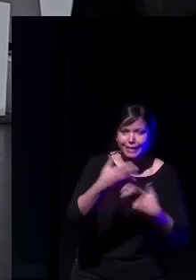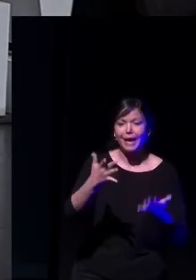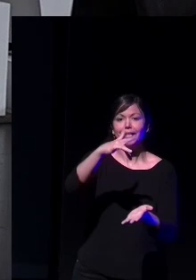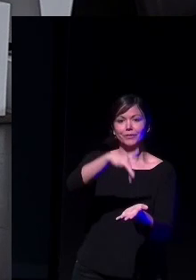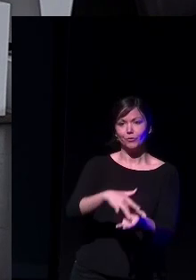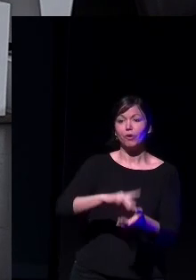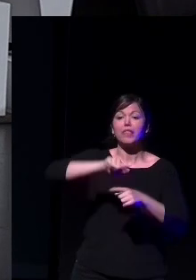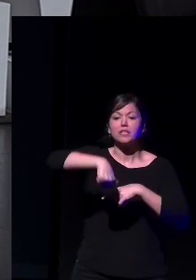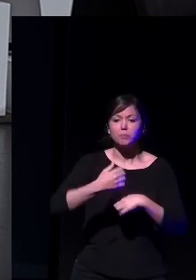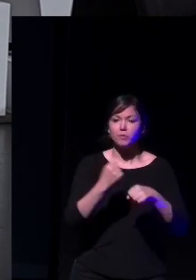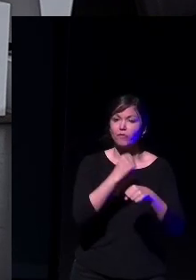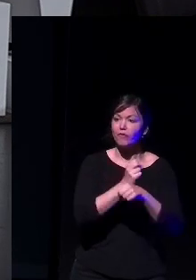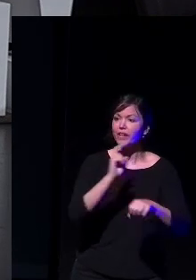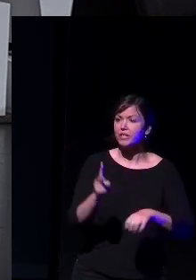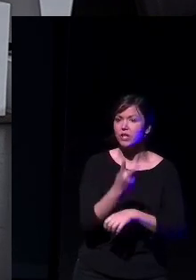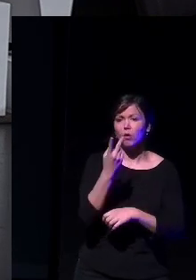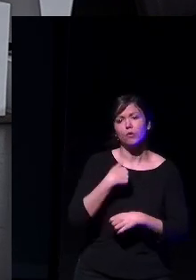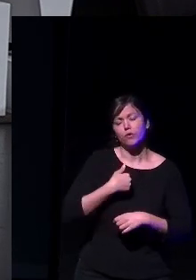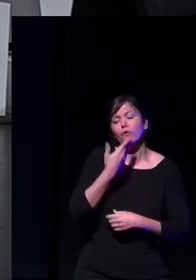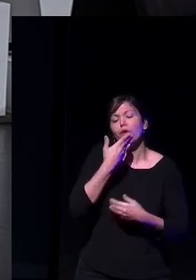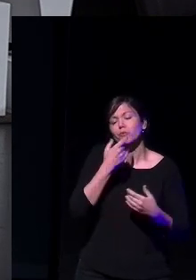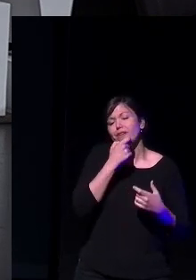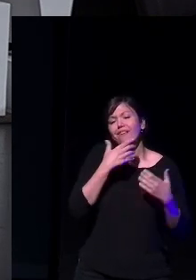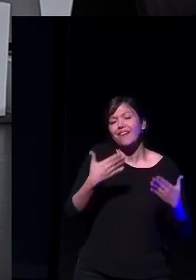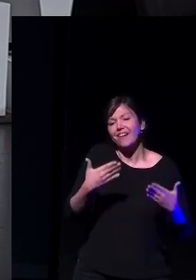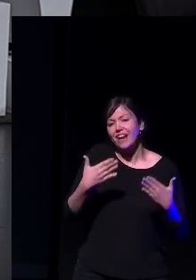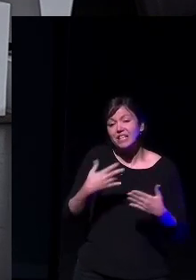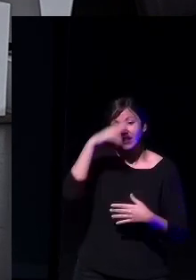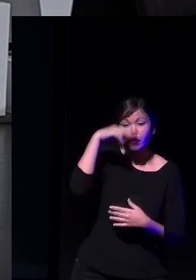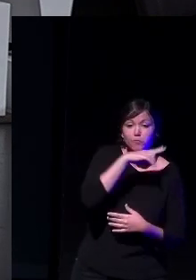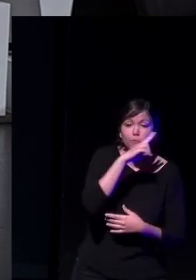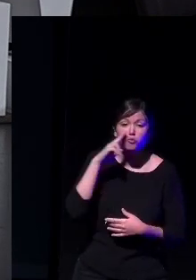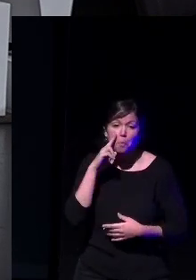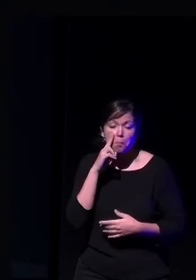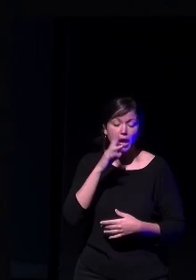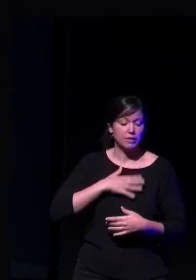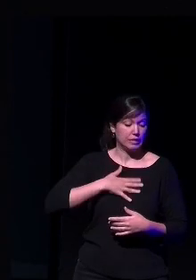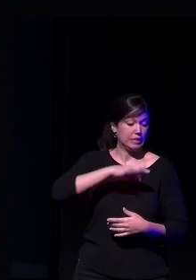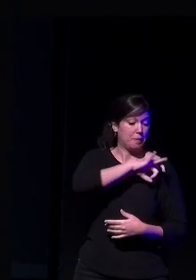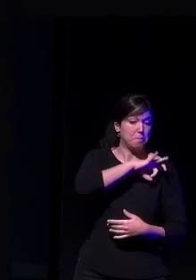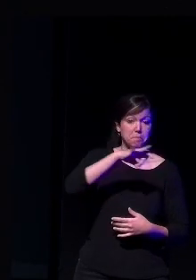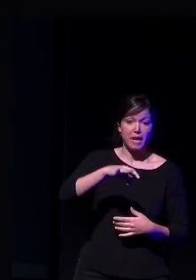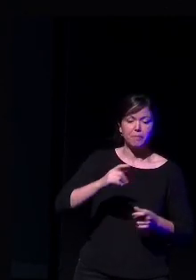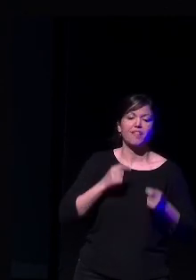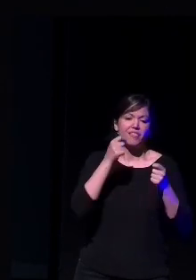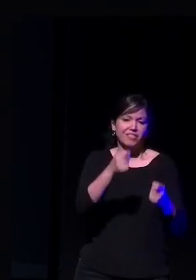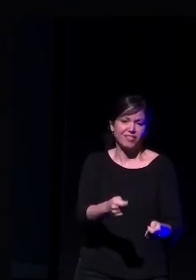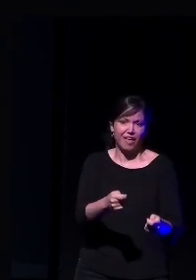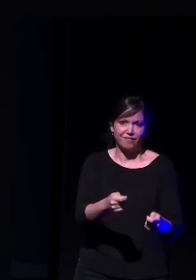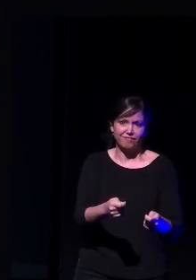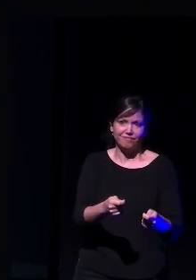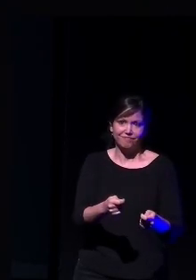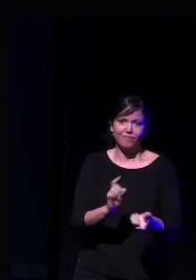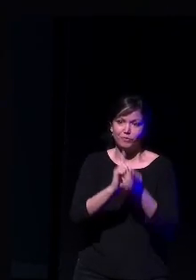meu pare, al qual li agraeixo el pare i la mare i els hi dedico aquest premi, tornar a canvi.